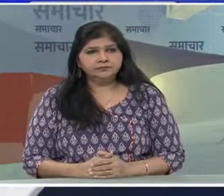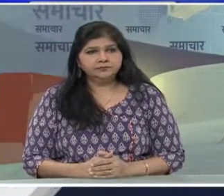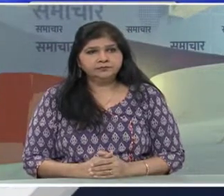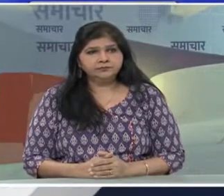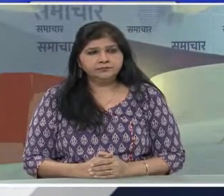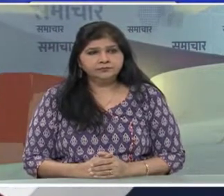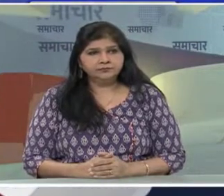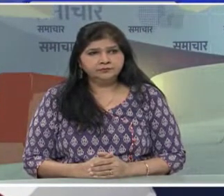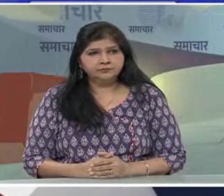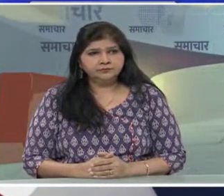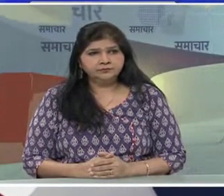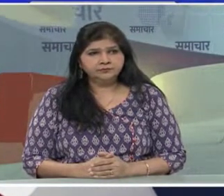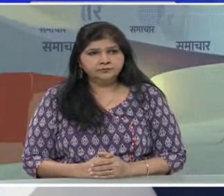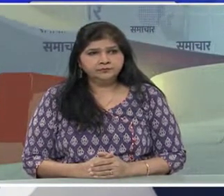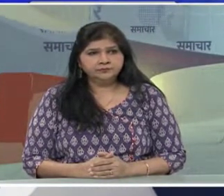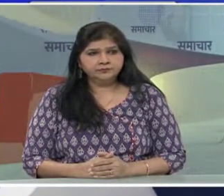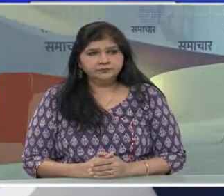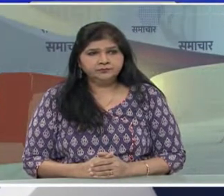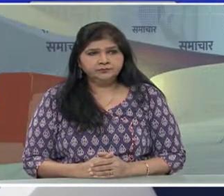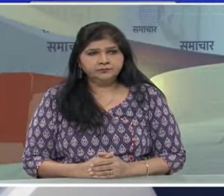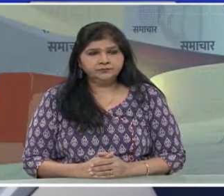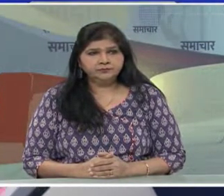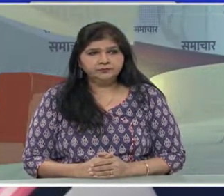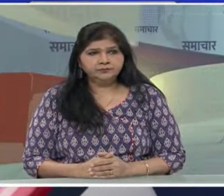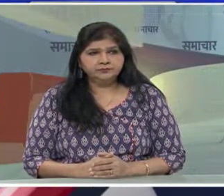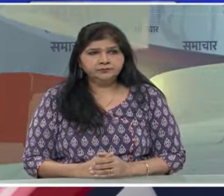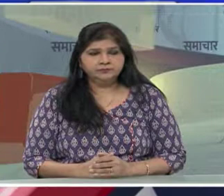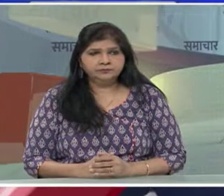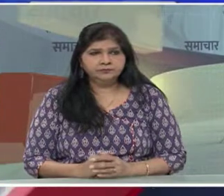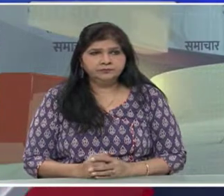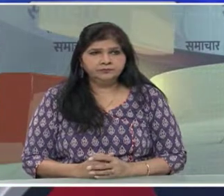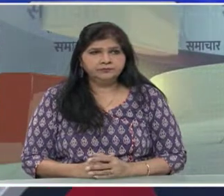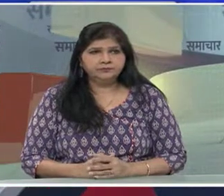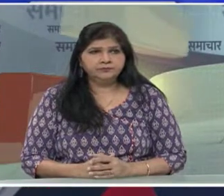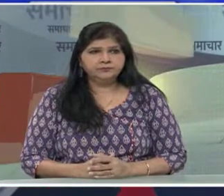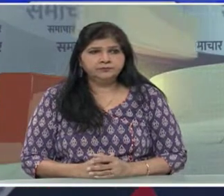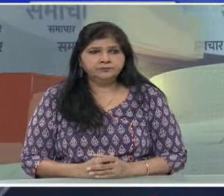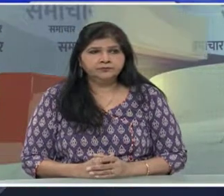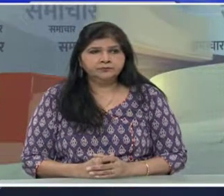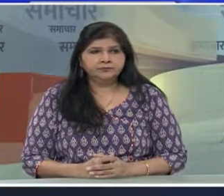एनी अदर क्वेश्चन? या रविंदर जी,